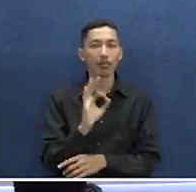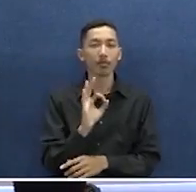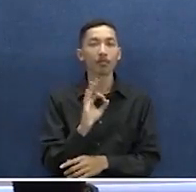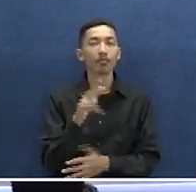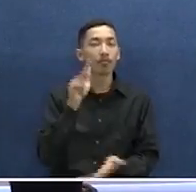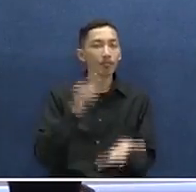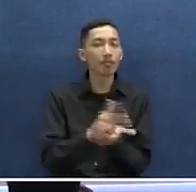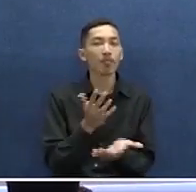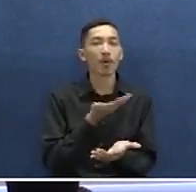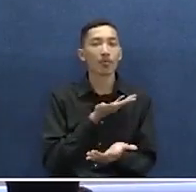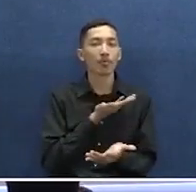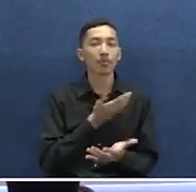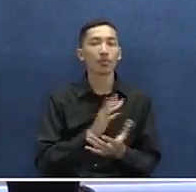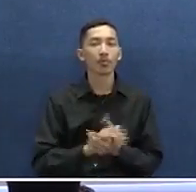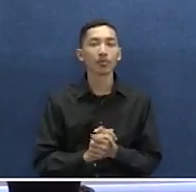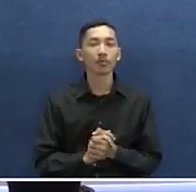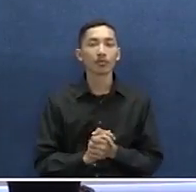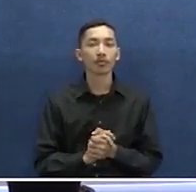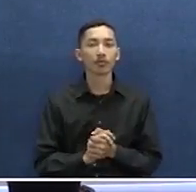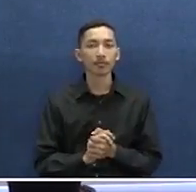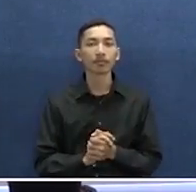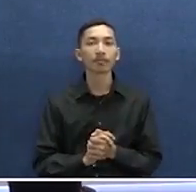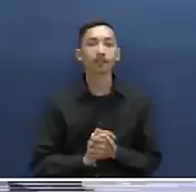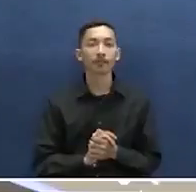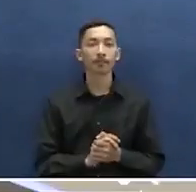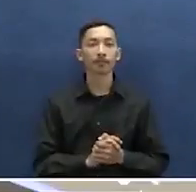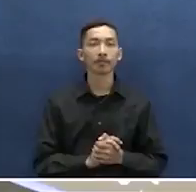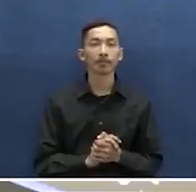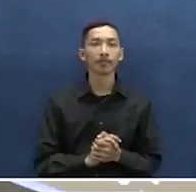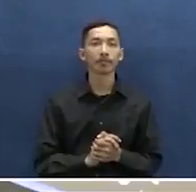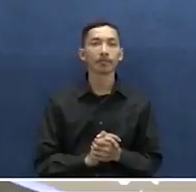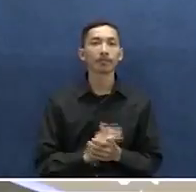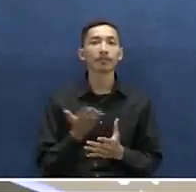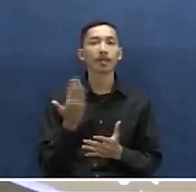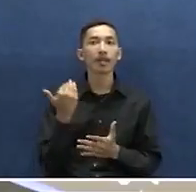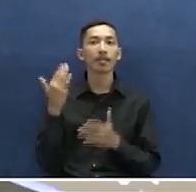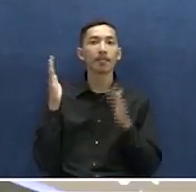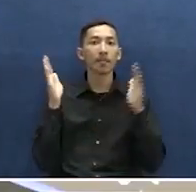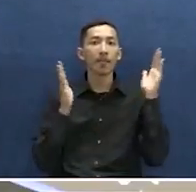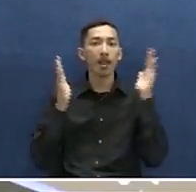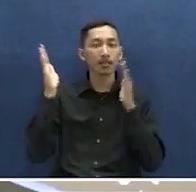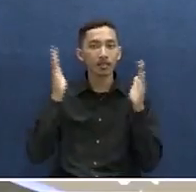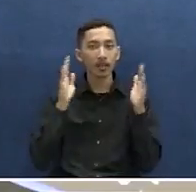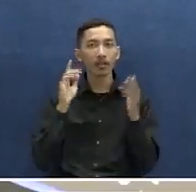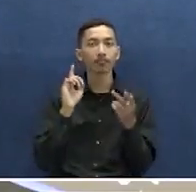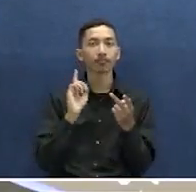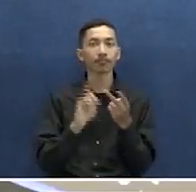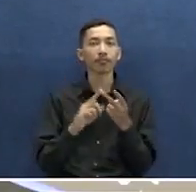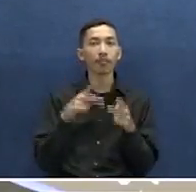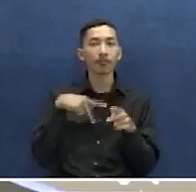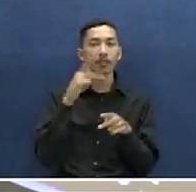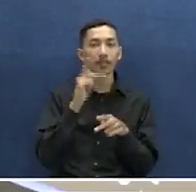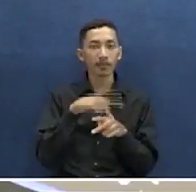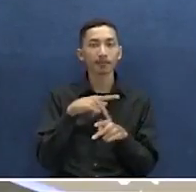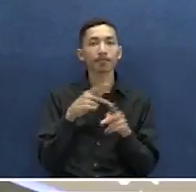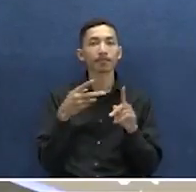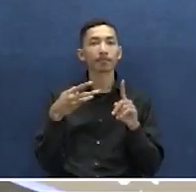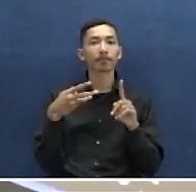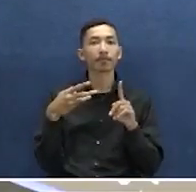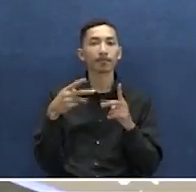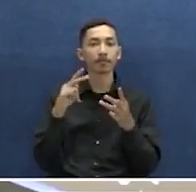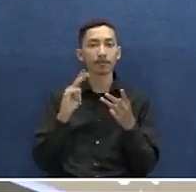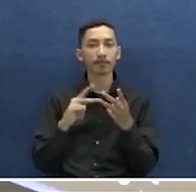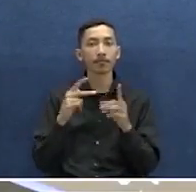sudah ada di luar Indonesia sudah di mana aja kau Udah tadi baru ada di Malaysia Brunei on the way nih